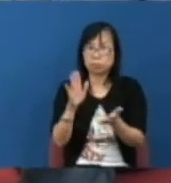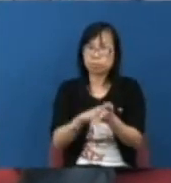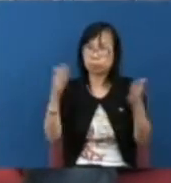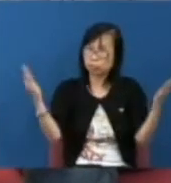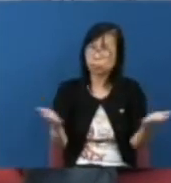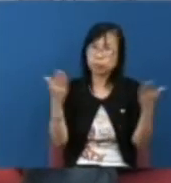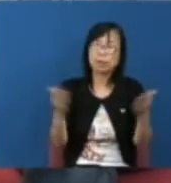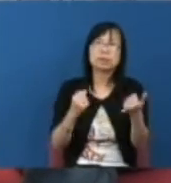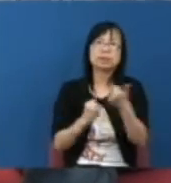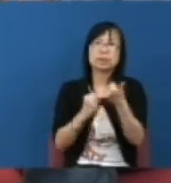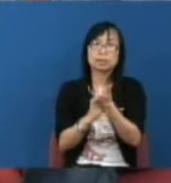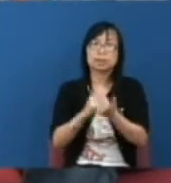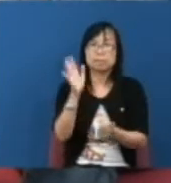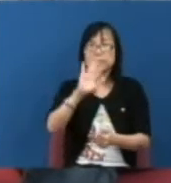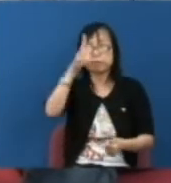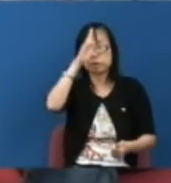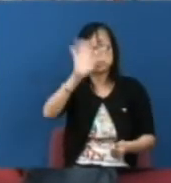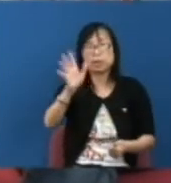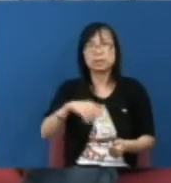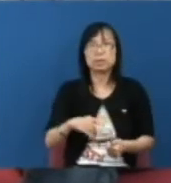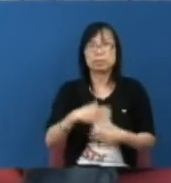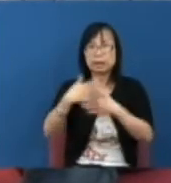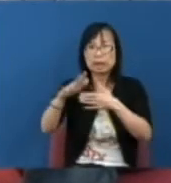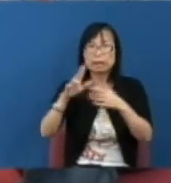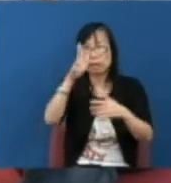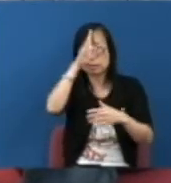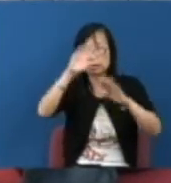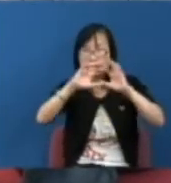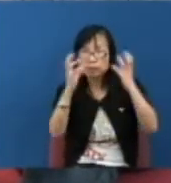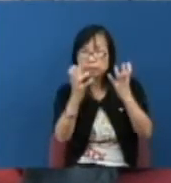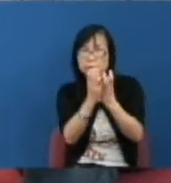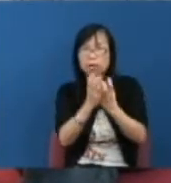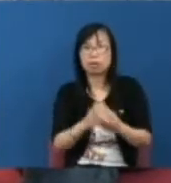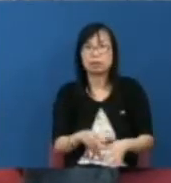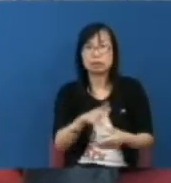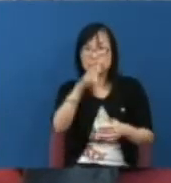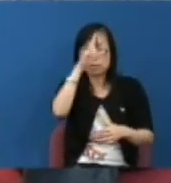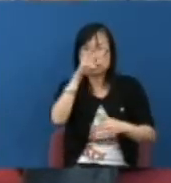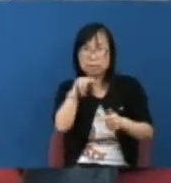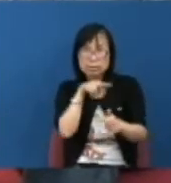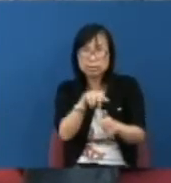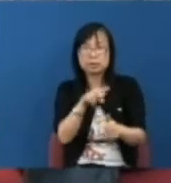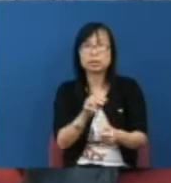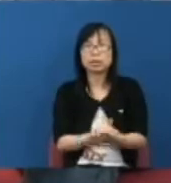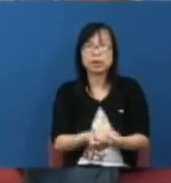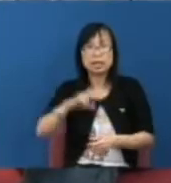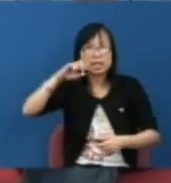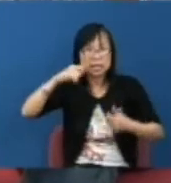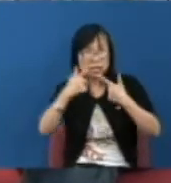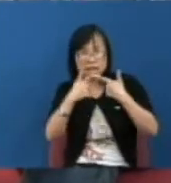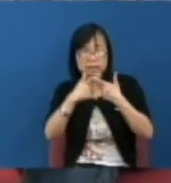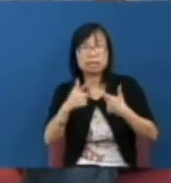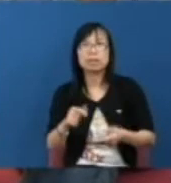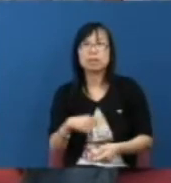同支持。政府唔應該同埋啲政黨或者其他人係為咗一啲政治嘅議題去爭拗，而係 focus 咗一啲比